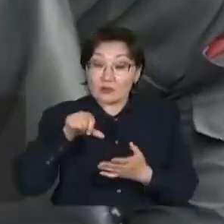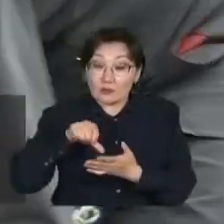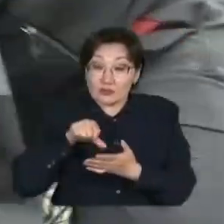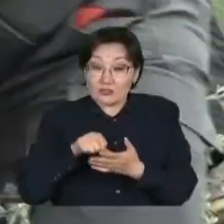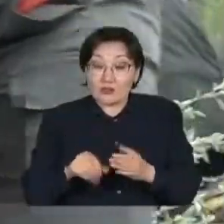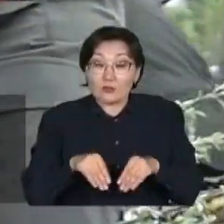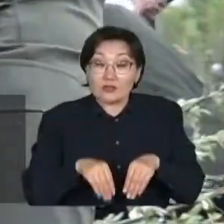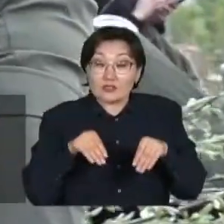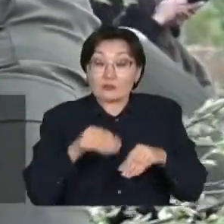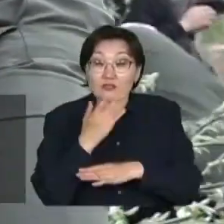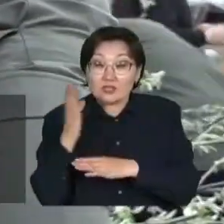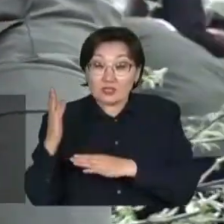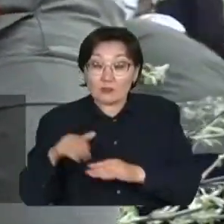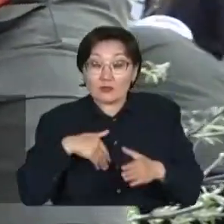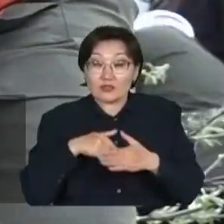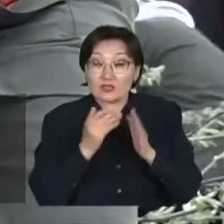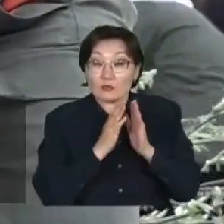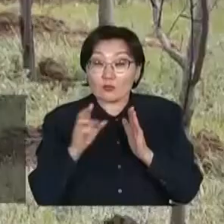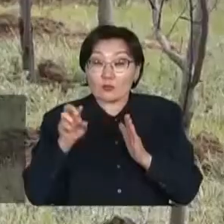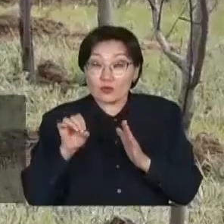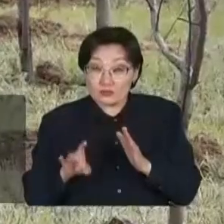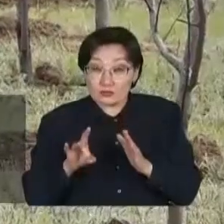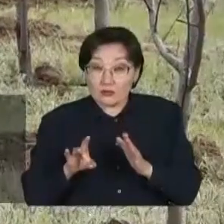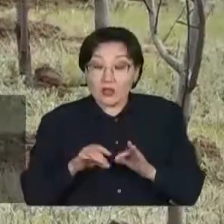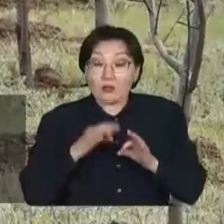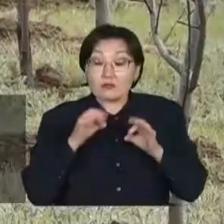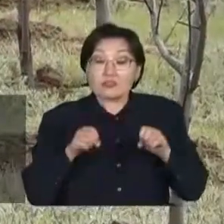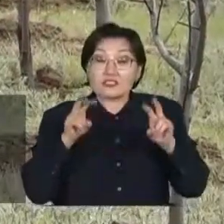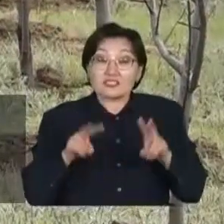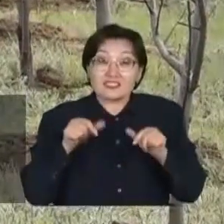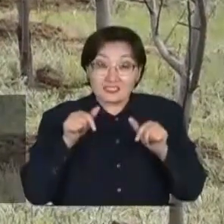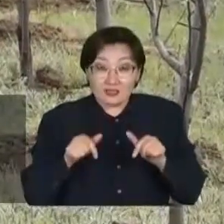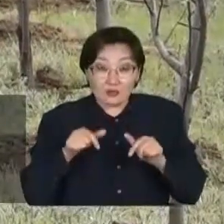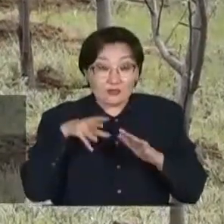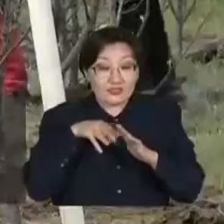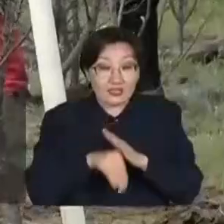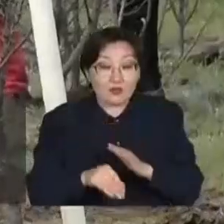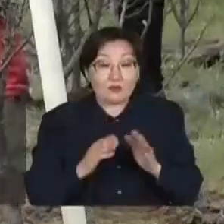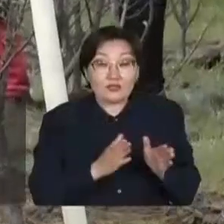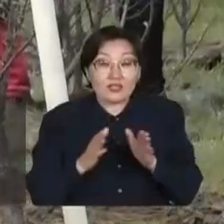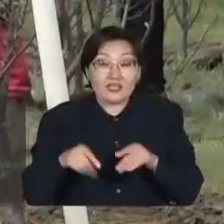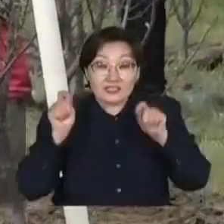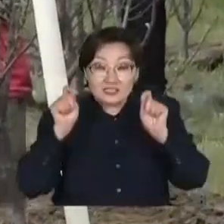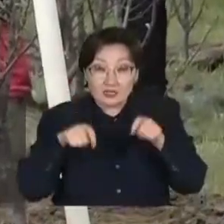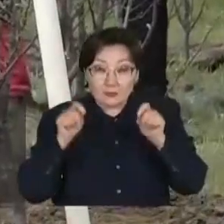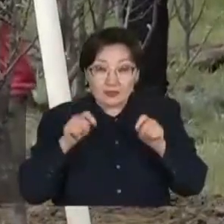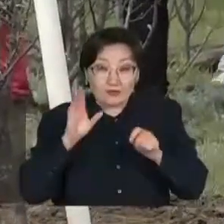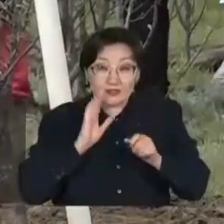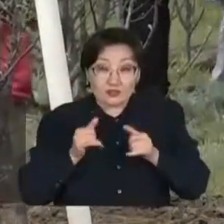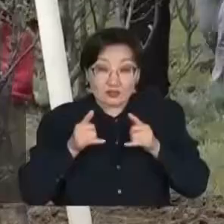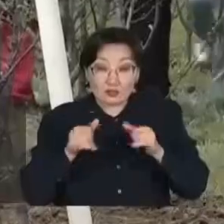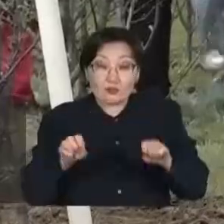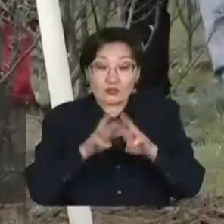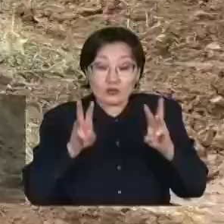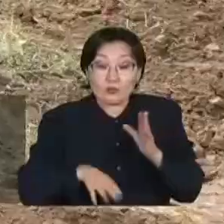в посадке саженцев в экопарке «Сосновый бор». По словам специалистов, здесь внедрена система капельного орошения, чтобы